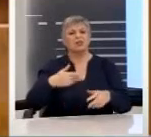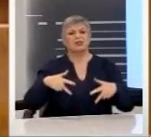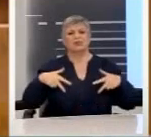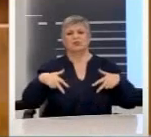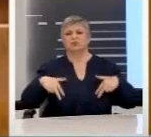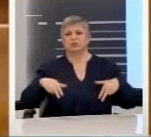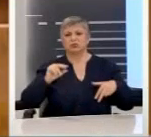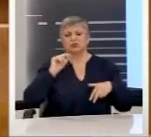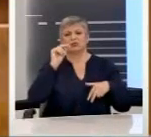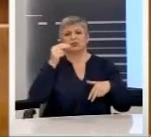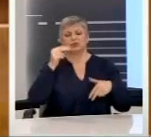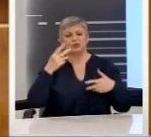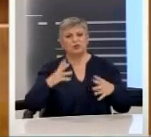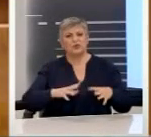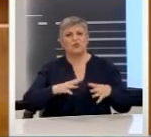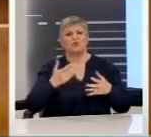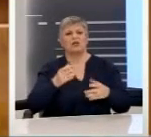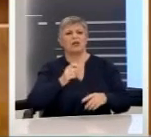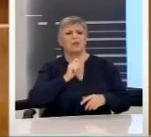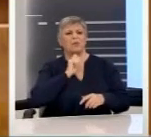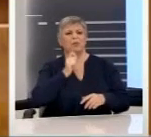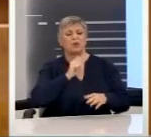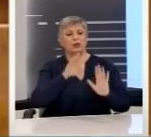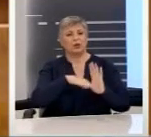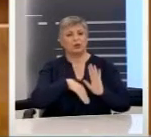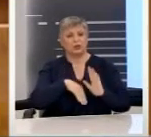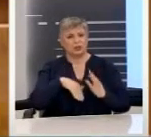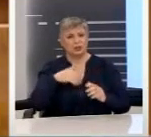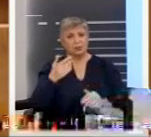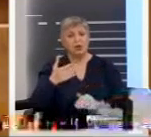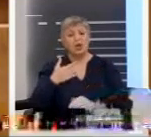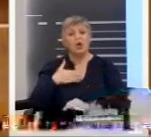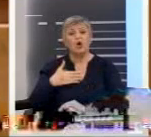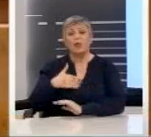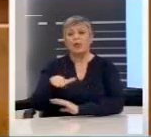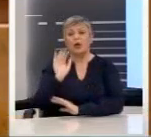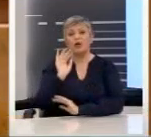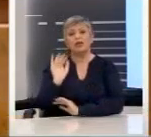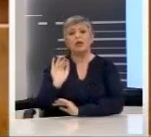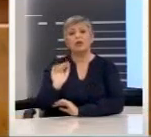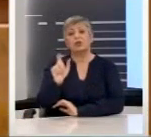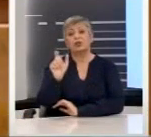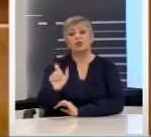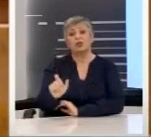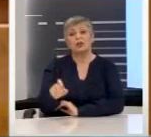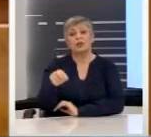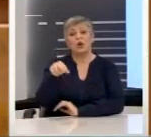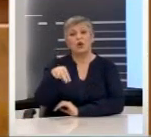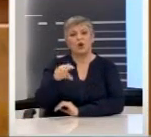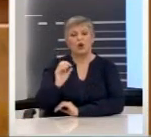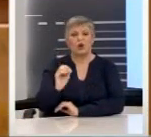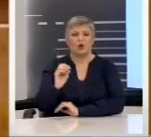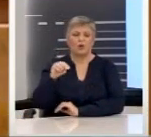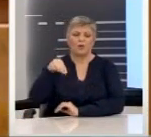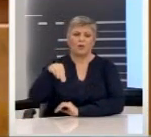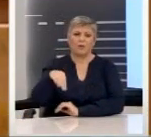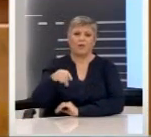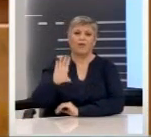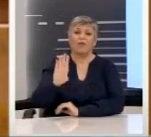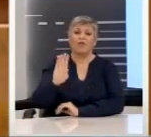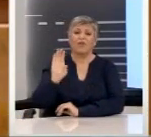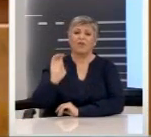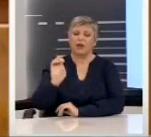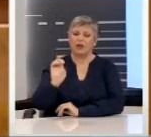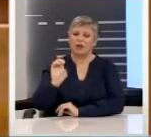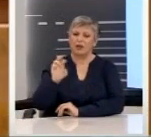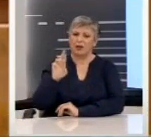κυβέρνηση και του πολιτικού συστήματο, εσεί μπορείτε να μα απαντήσετε στα εξή ερωτήματα. Ήταν το δικό σας κόμμα που απαξίωσε και χρεοκόπησε το πολιτικό